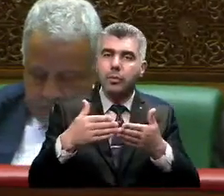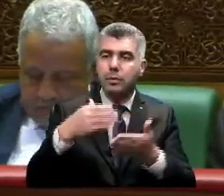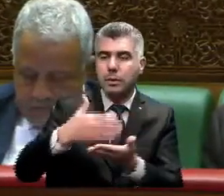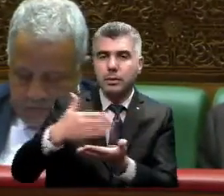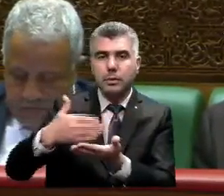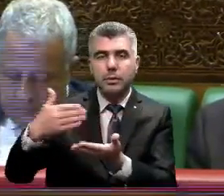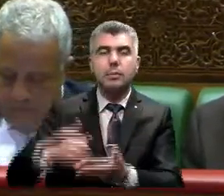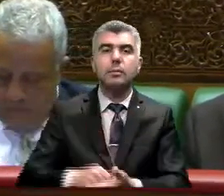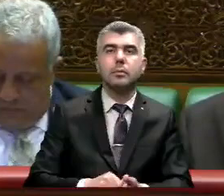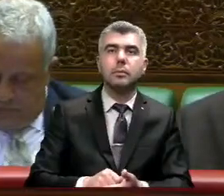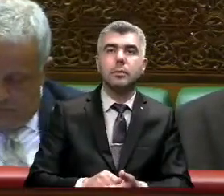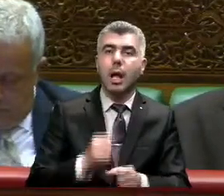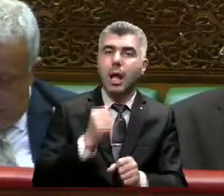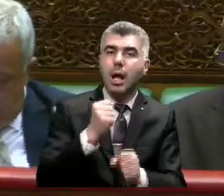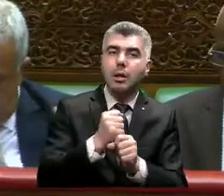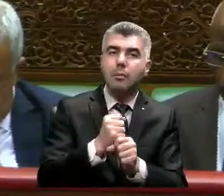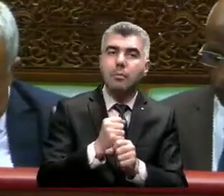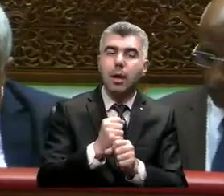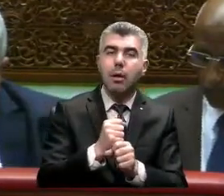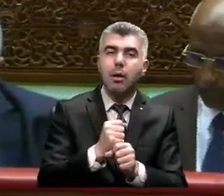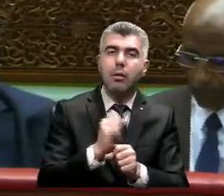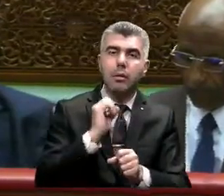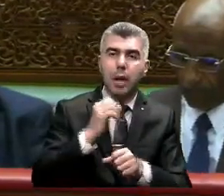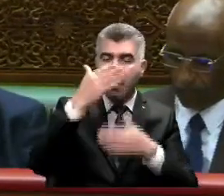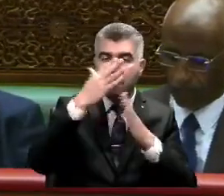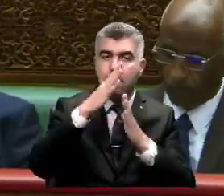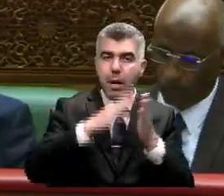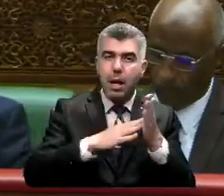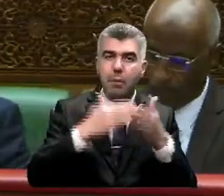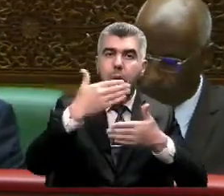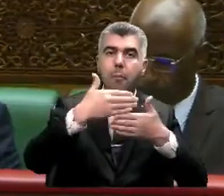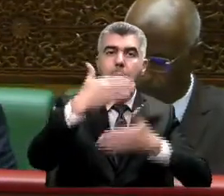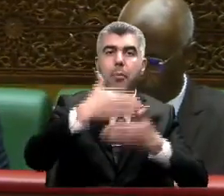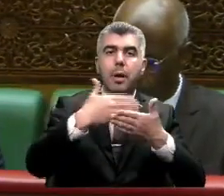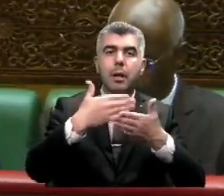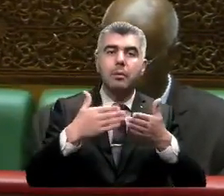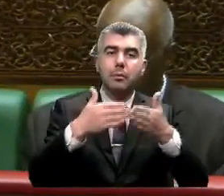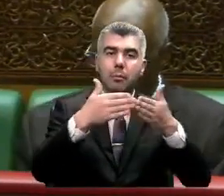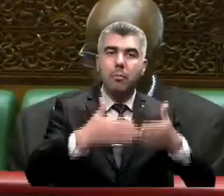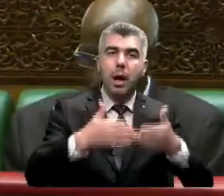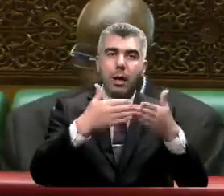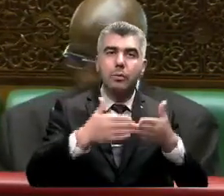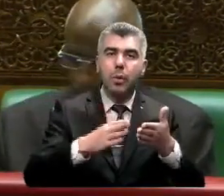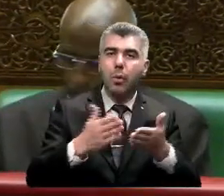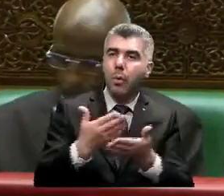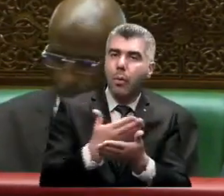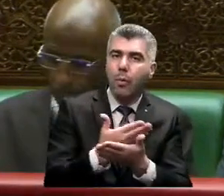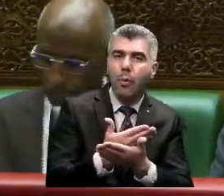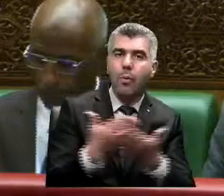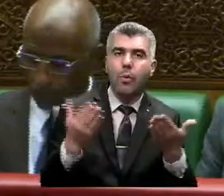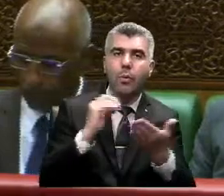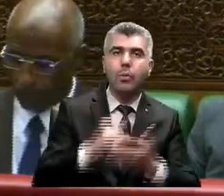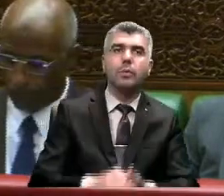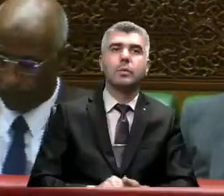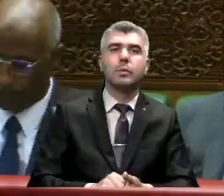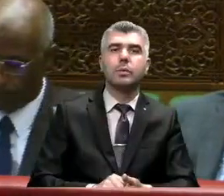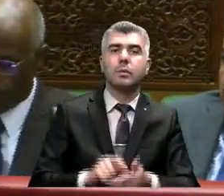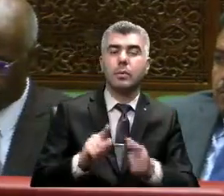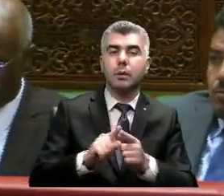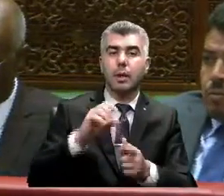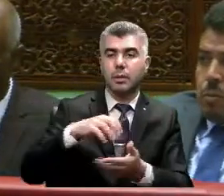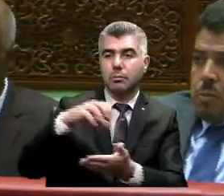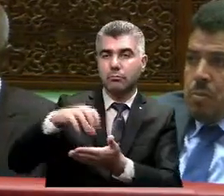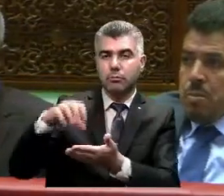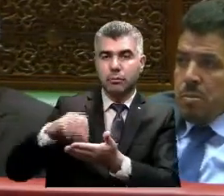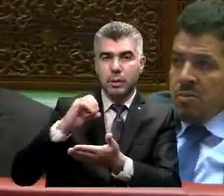عملت بلادنا على تطوير أقطاب مينائية هامة على طول الساحل المتوسطي